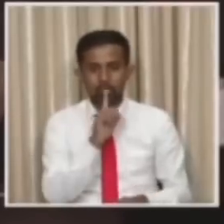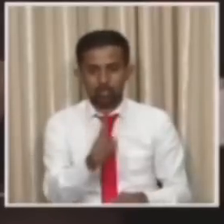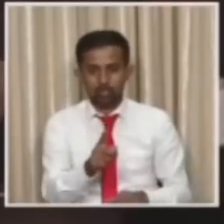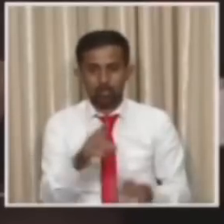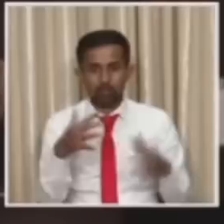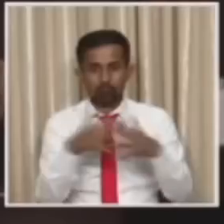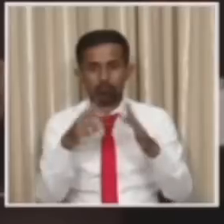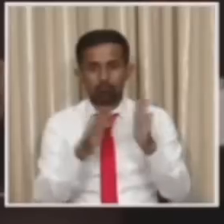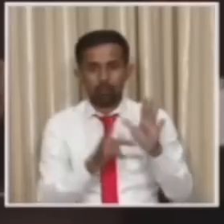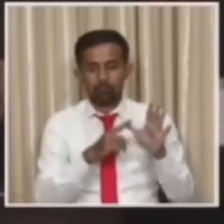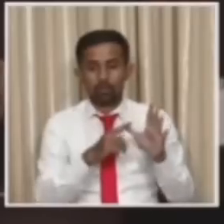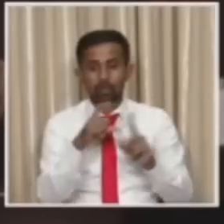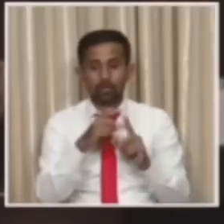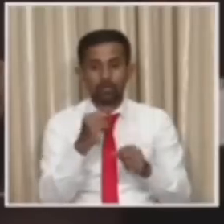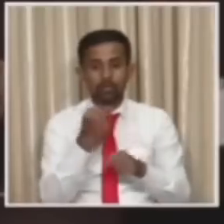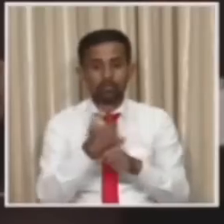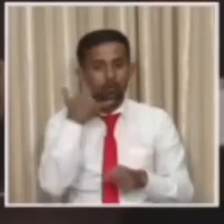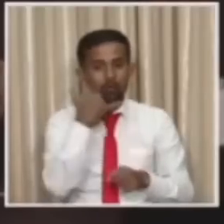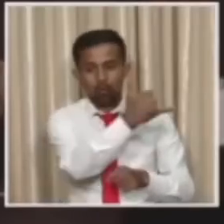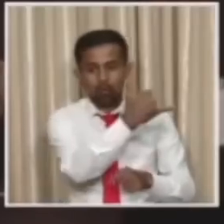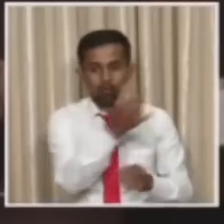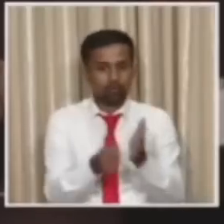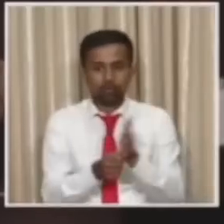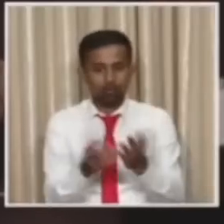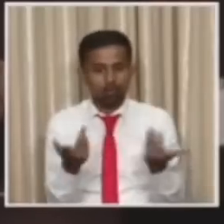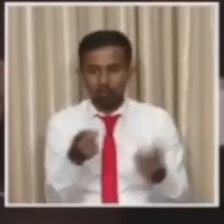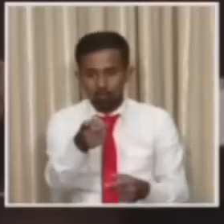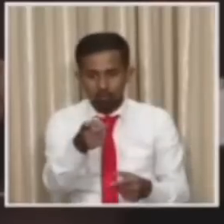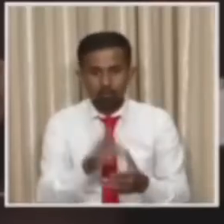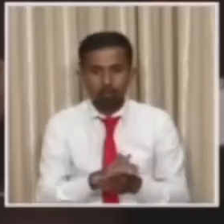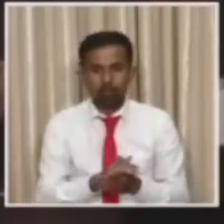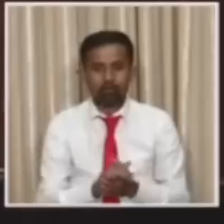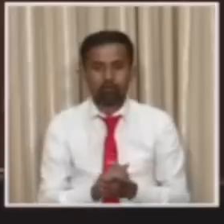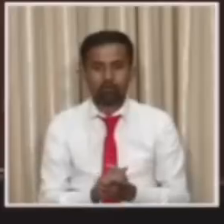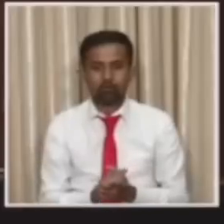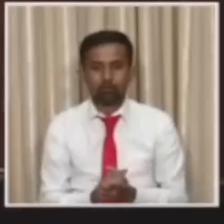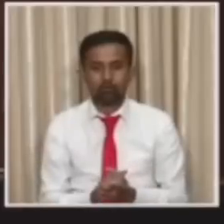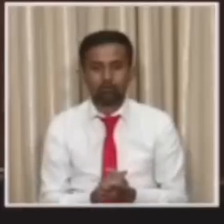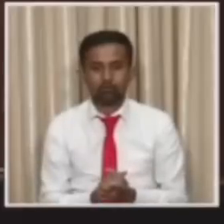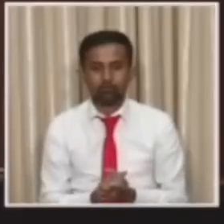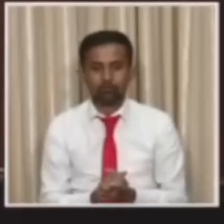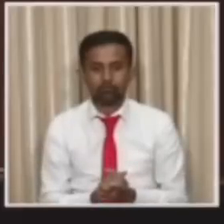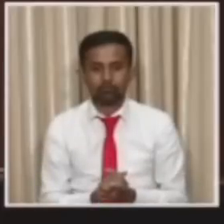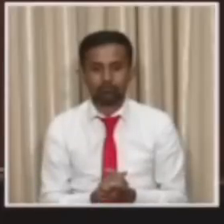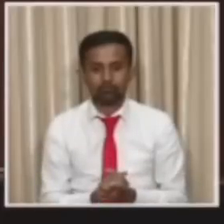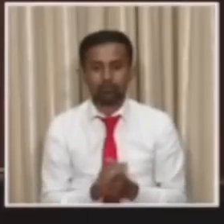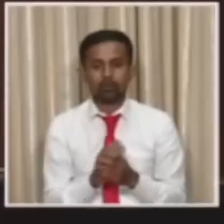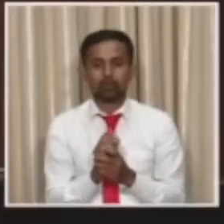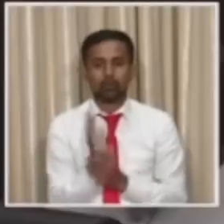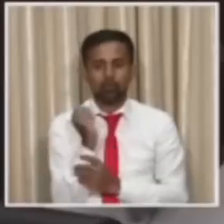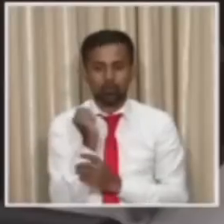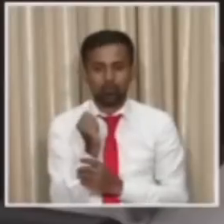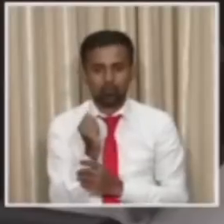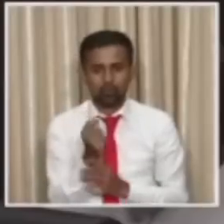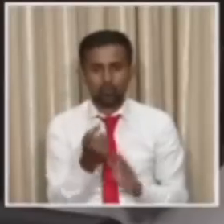Vimal Veerawansa gilla DIG de phone ekak dunnama ewa chandikam neweida gilla daku ematthuma boyla boda garu mulata